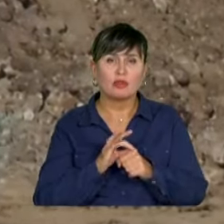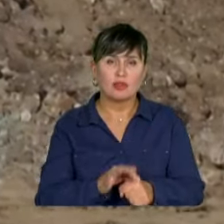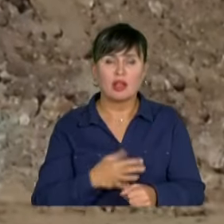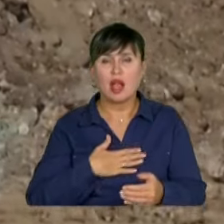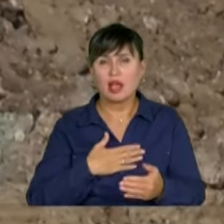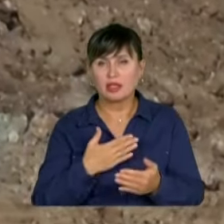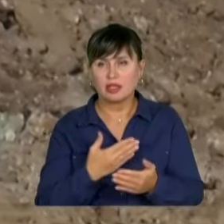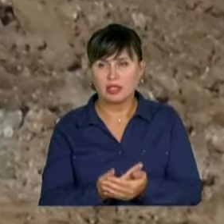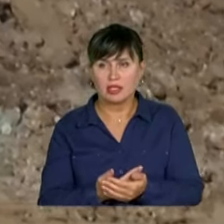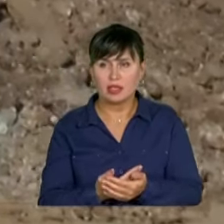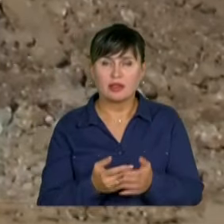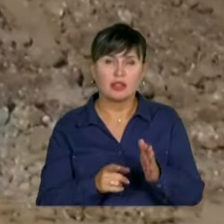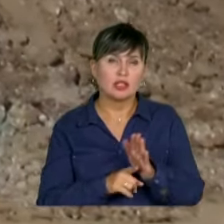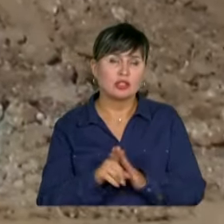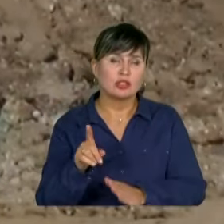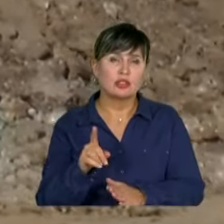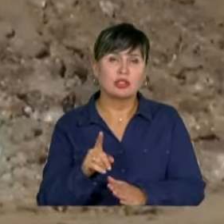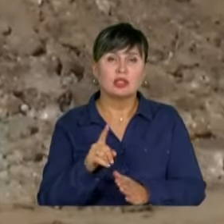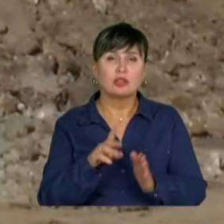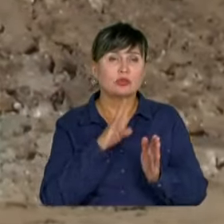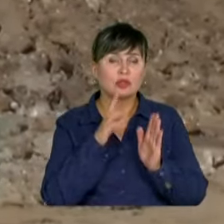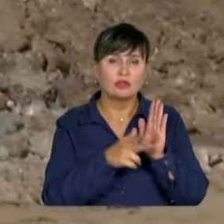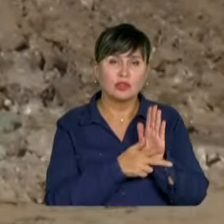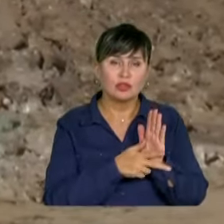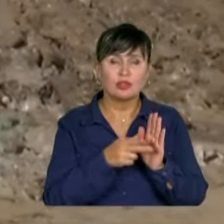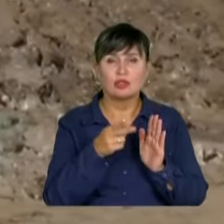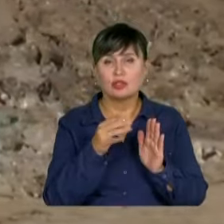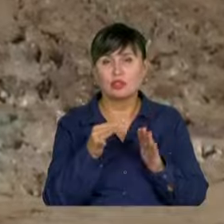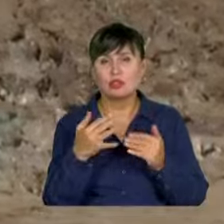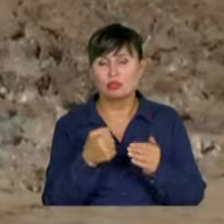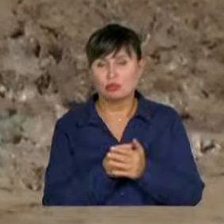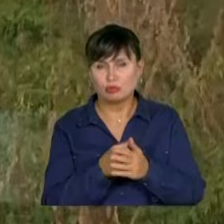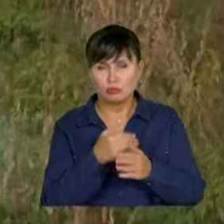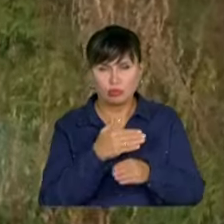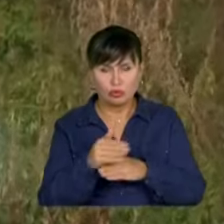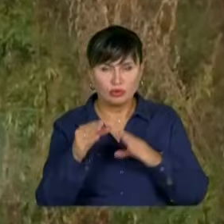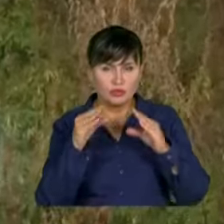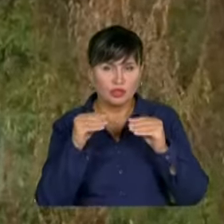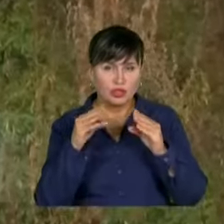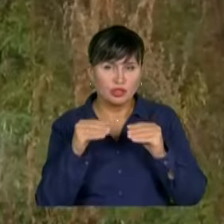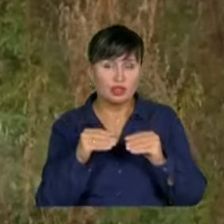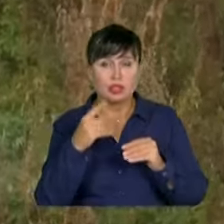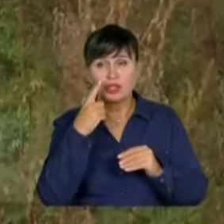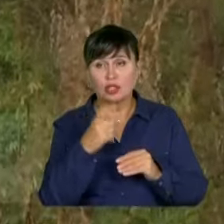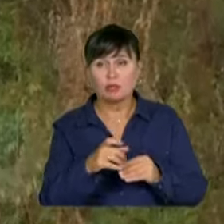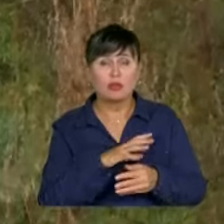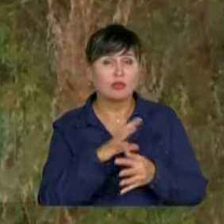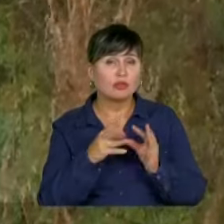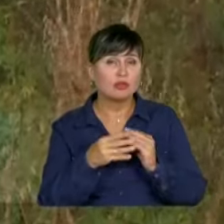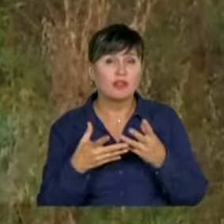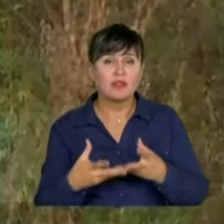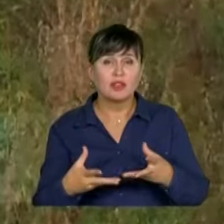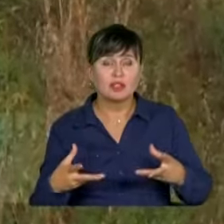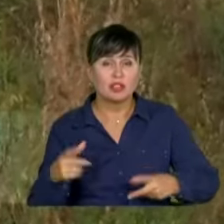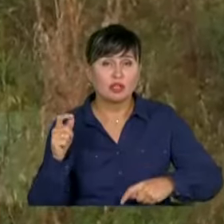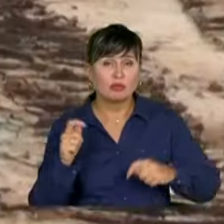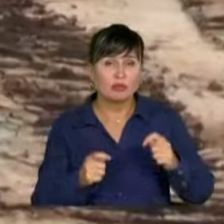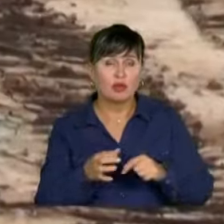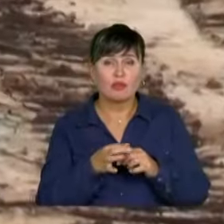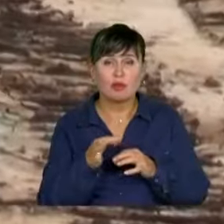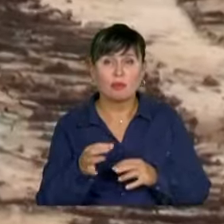режиме. Начинают с 8 утра и уже до позднего вечера. Напомним, в результате весеннего паводка в